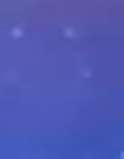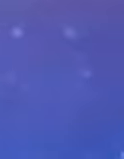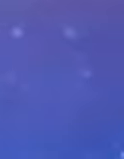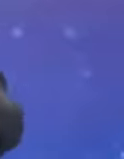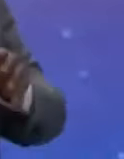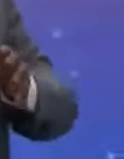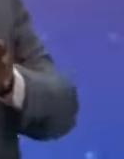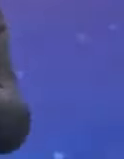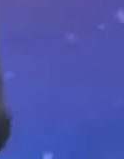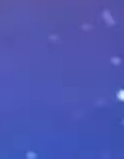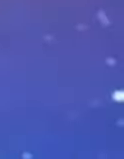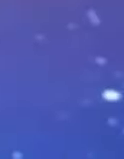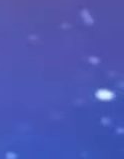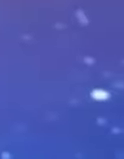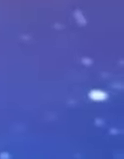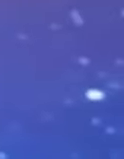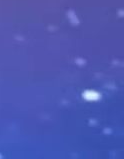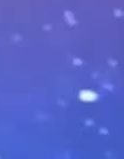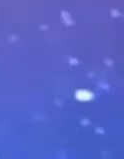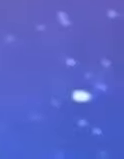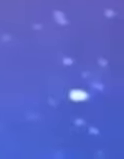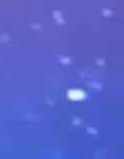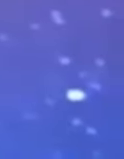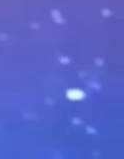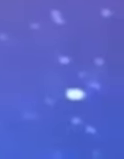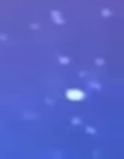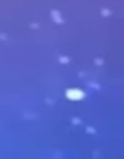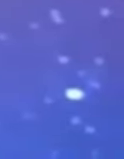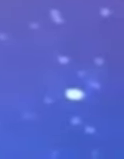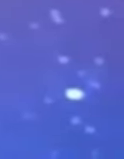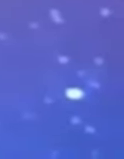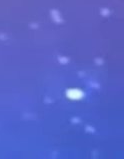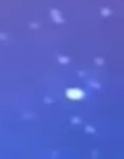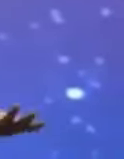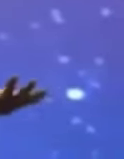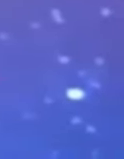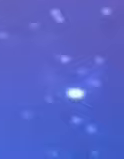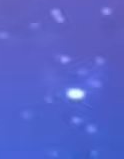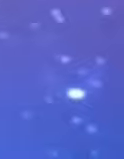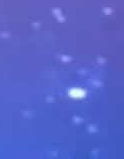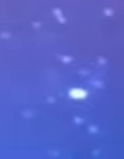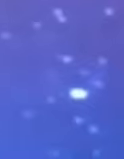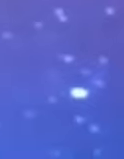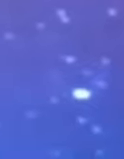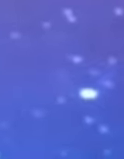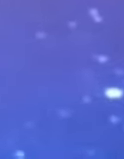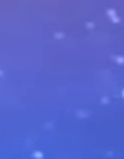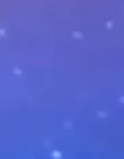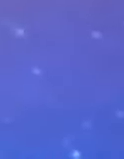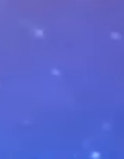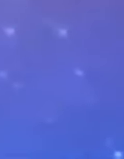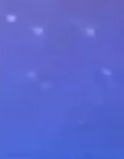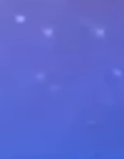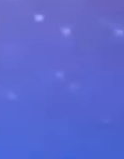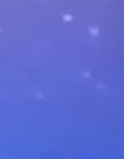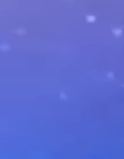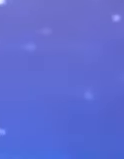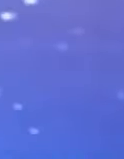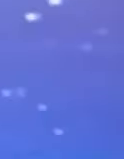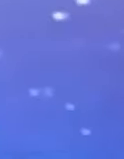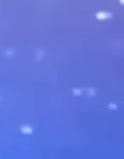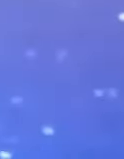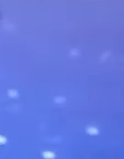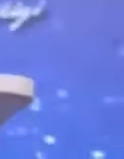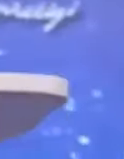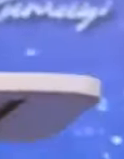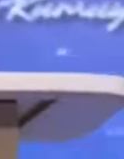merveille il et même il fait entendre les sous et parler les muè pourquoi est-ce qu'il